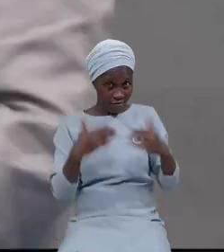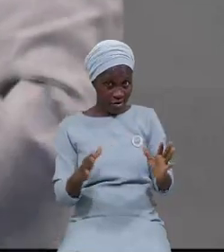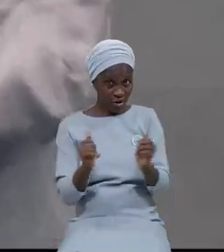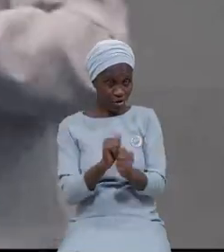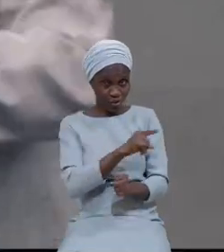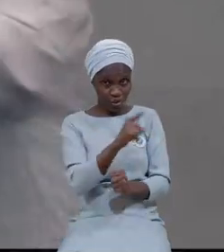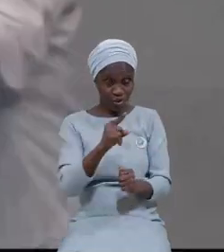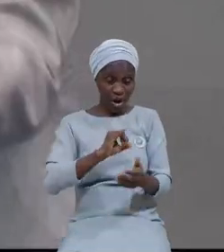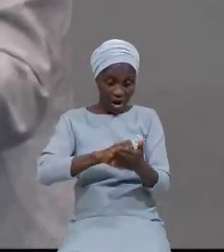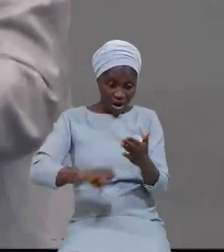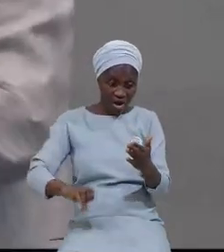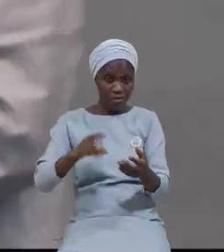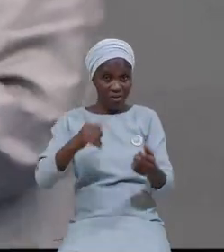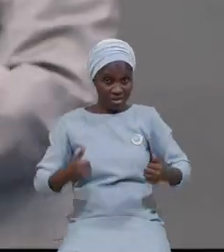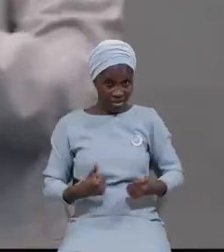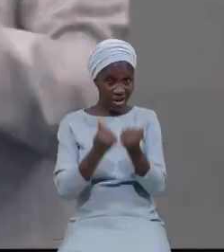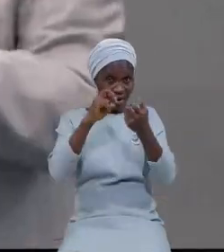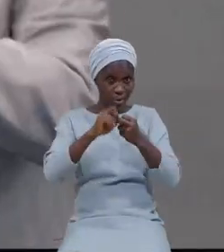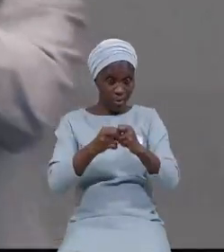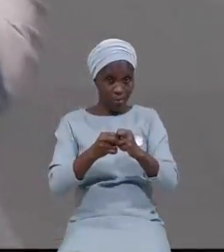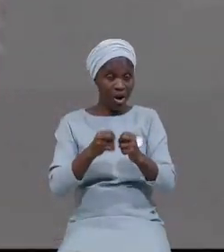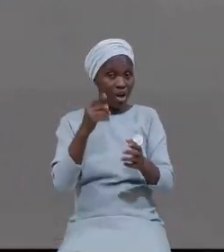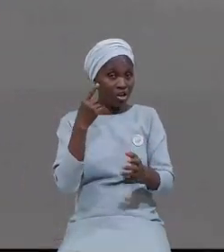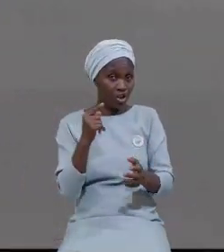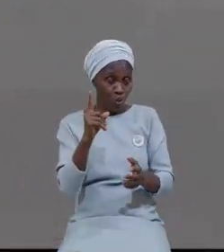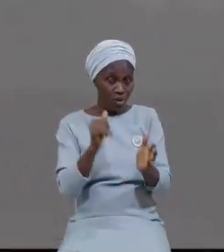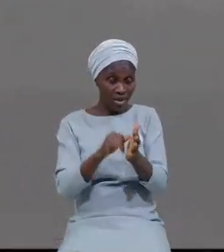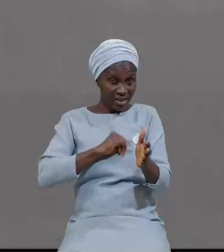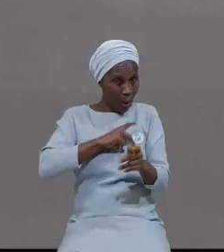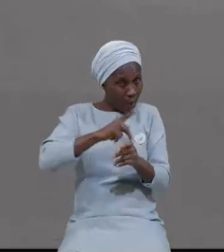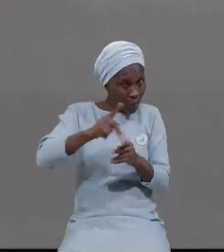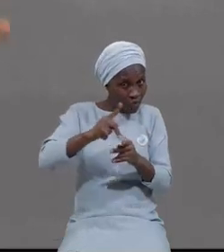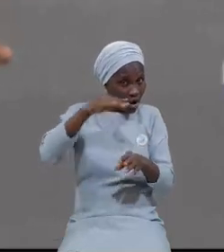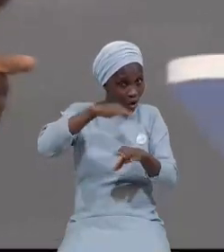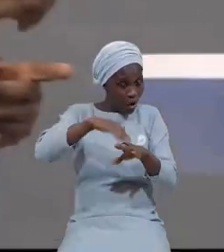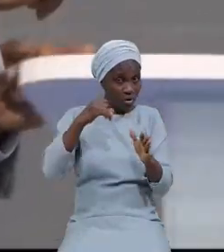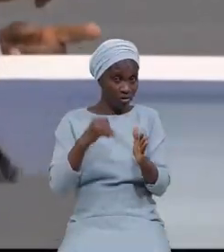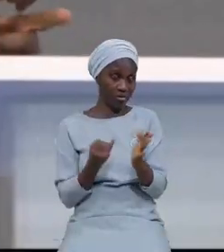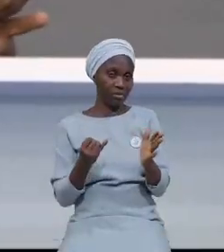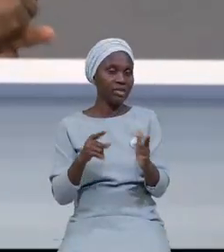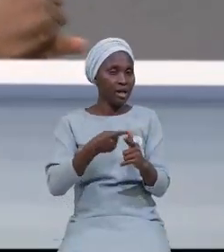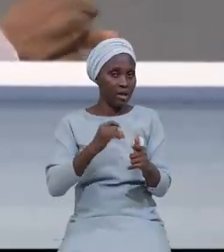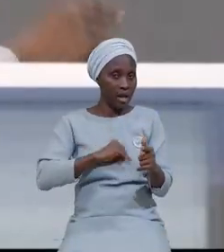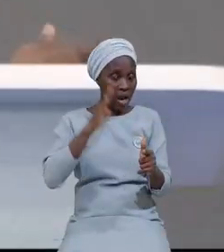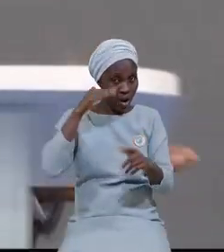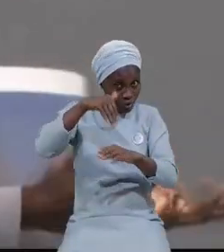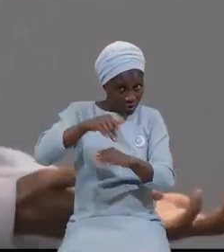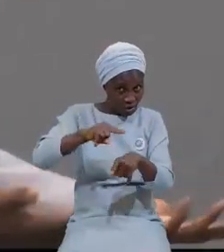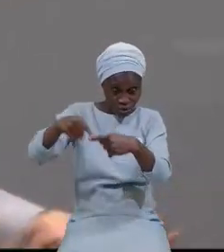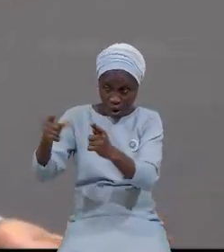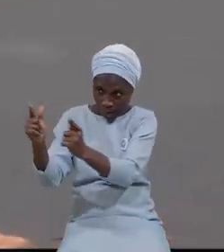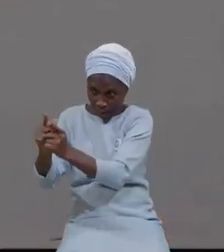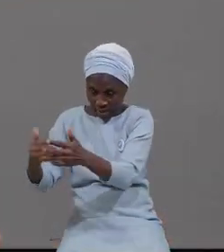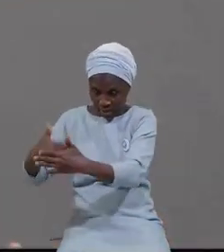et je vais ôter le défi ce que moi je sais régler ensuite je vais t'envoyer vers